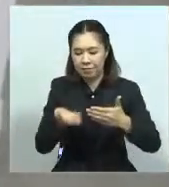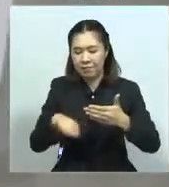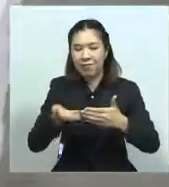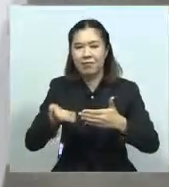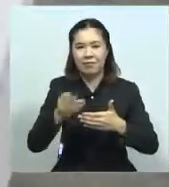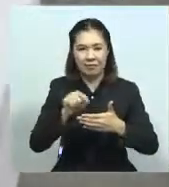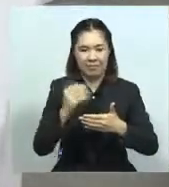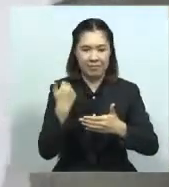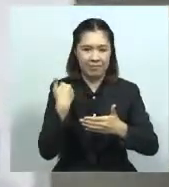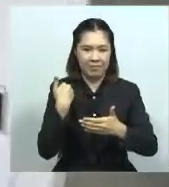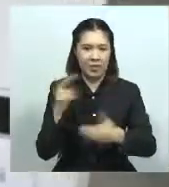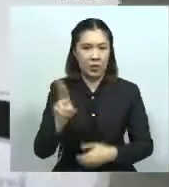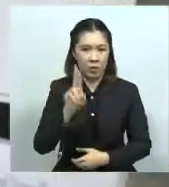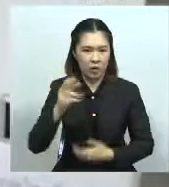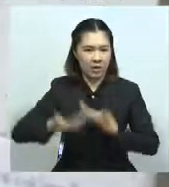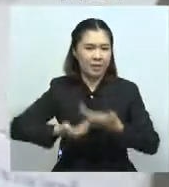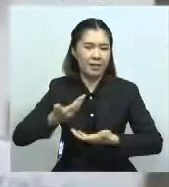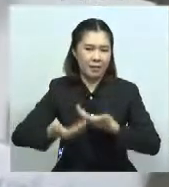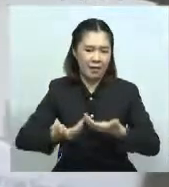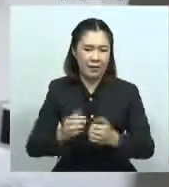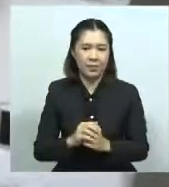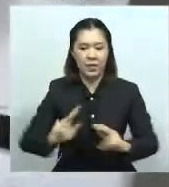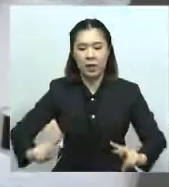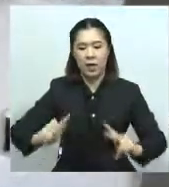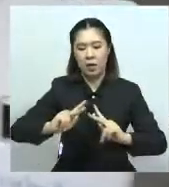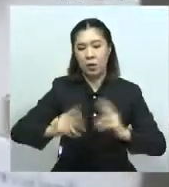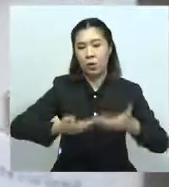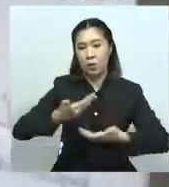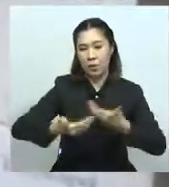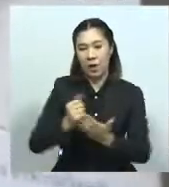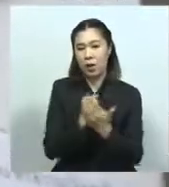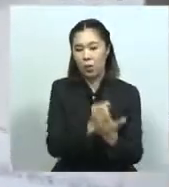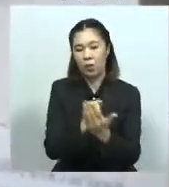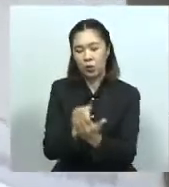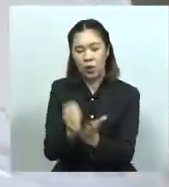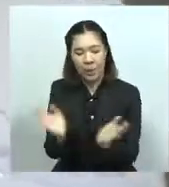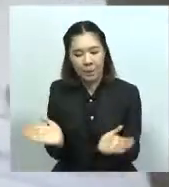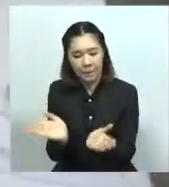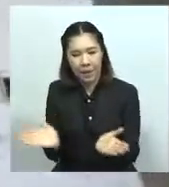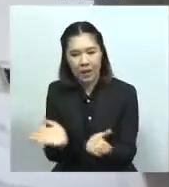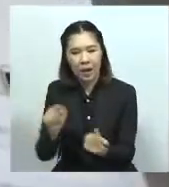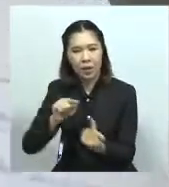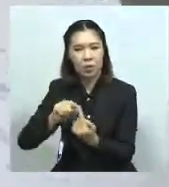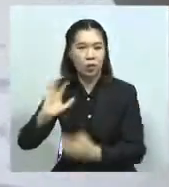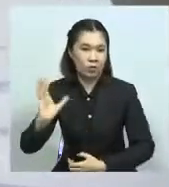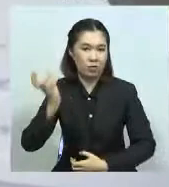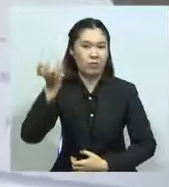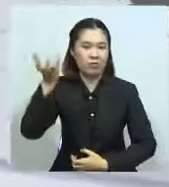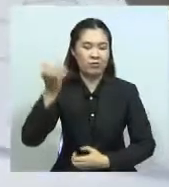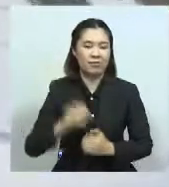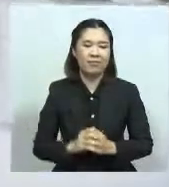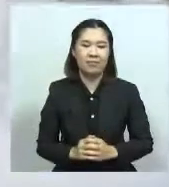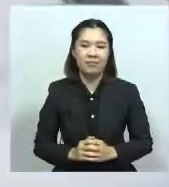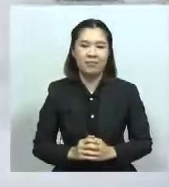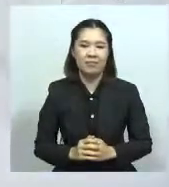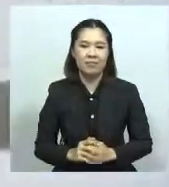ชั่นและการใช้ตลาดนำโดยมีกระทรวงพาณิชย์จะเข้ามาช่วยในการผลักดันสู่ตลาดสากลอีกด้วยขณะ